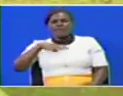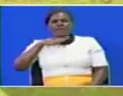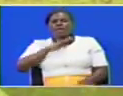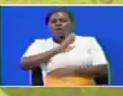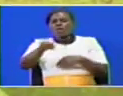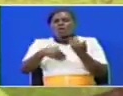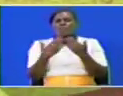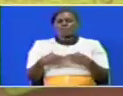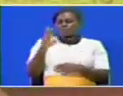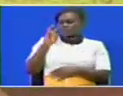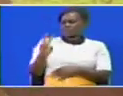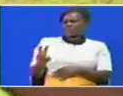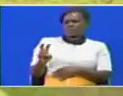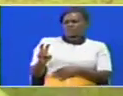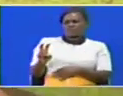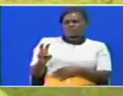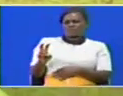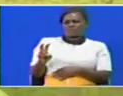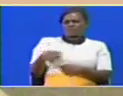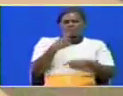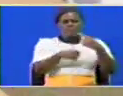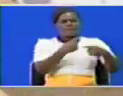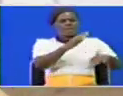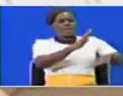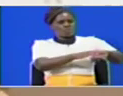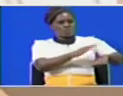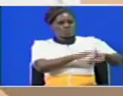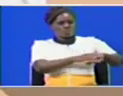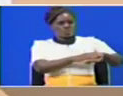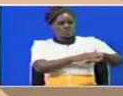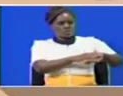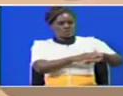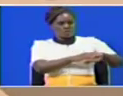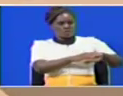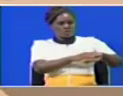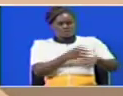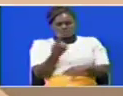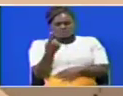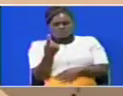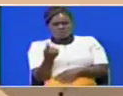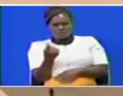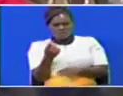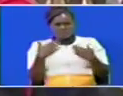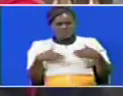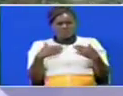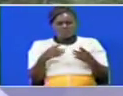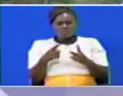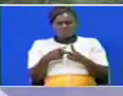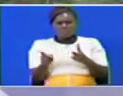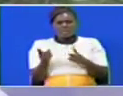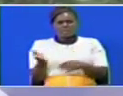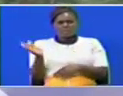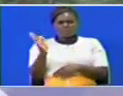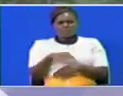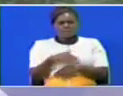yote akaona hii maendeleo ni mzuri. Naanza mepo kidogo huko masolo, watu wameanza kuja sehemu ya